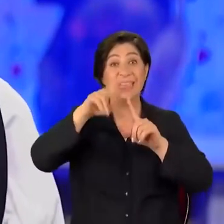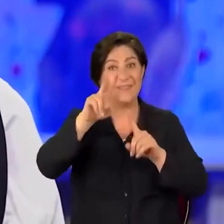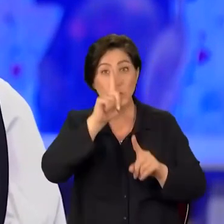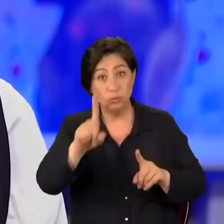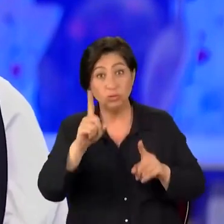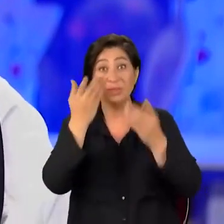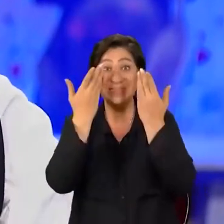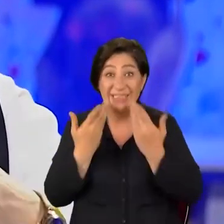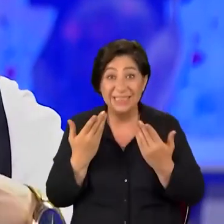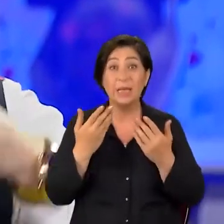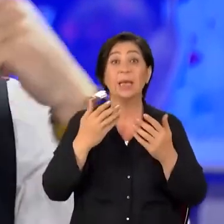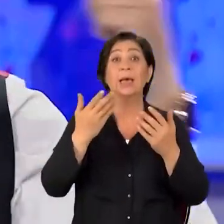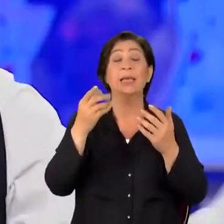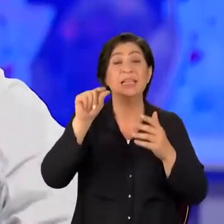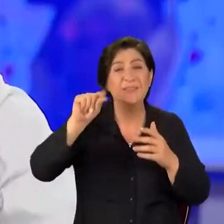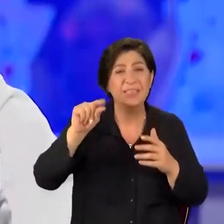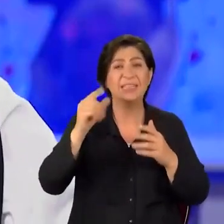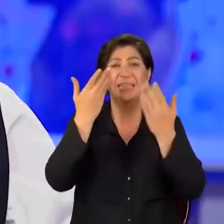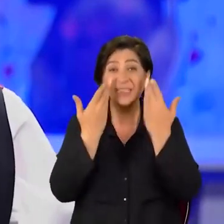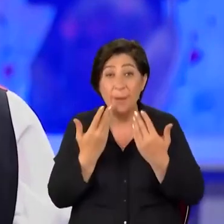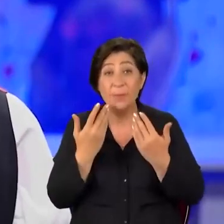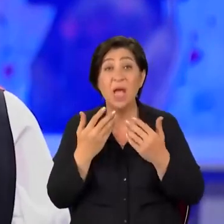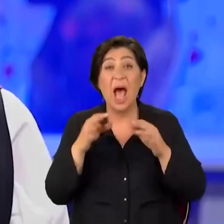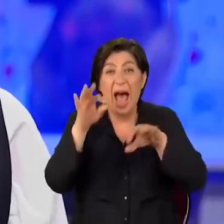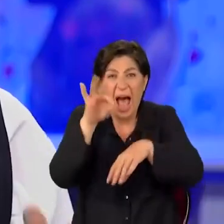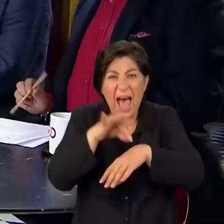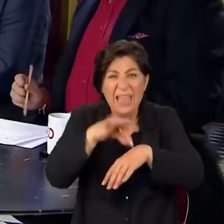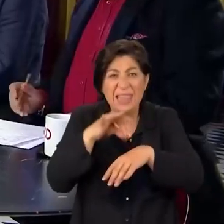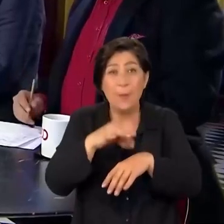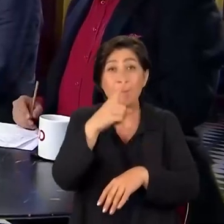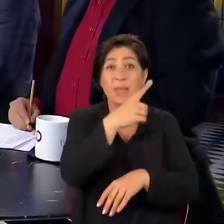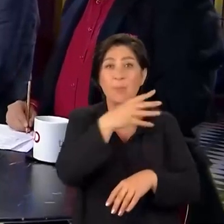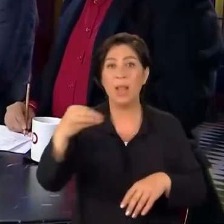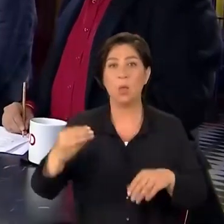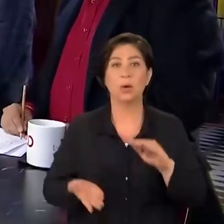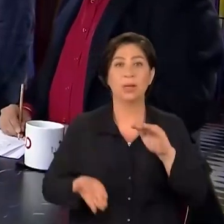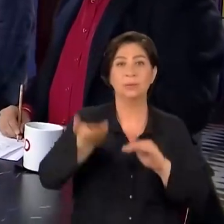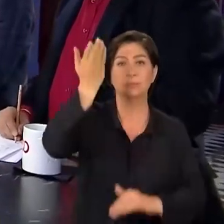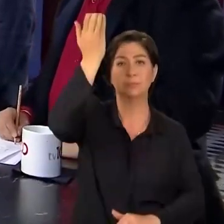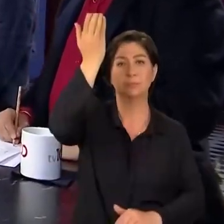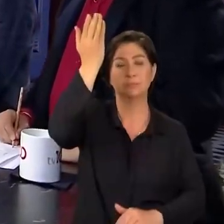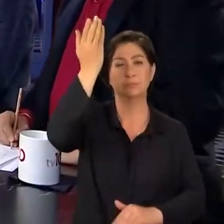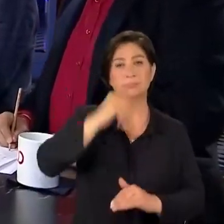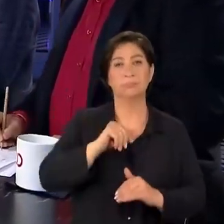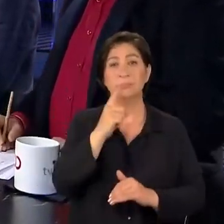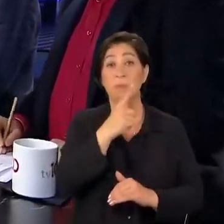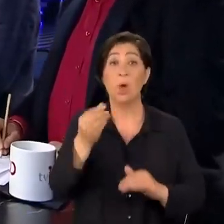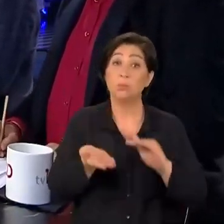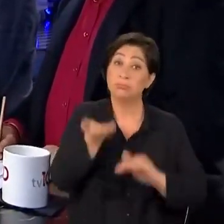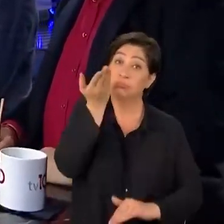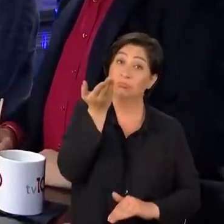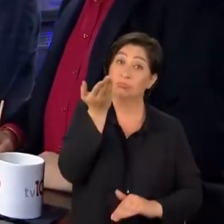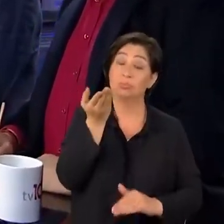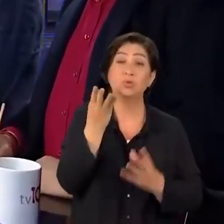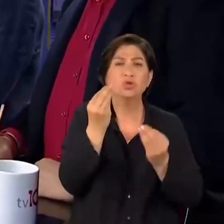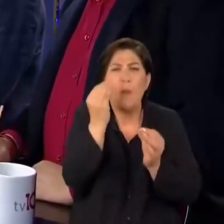gerek konvansiyonel izlenmemiz, gerek işte Twitter izlenmemizde anlık 1 milyonu geçmişiz. 1 milyon